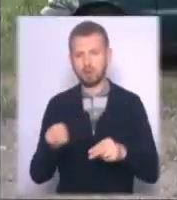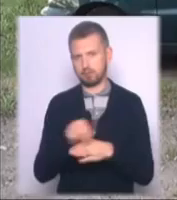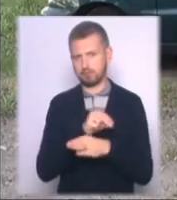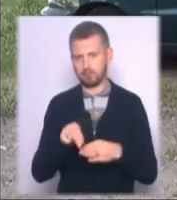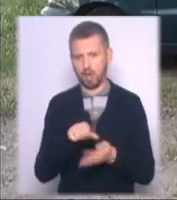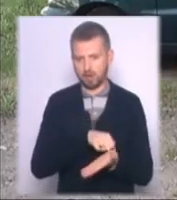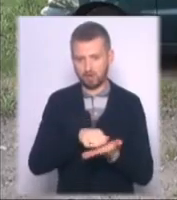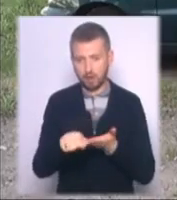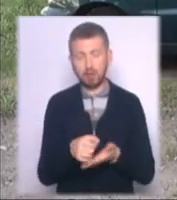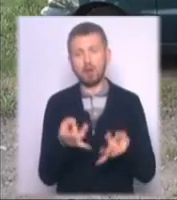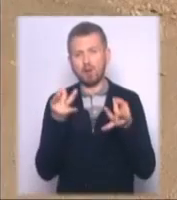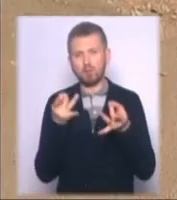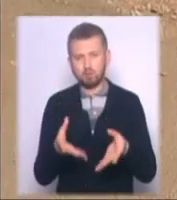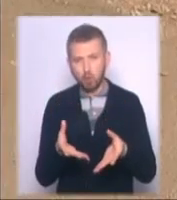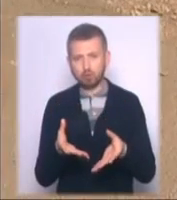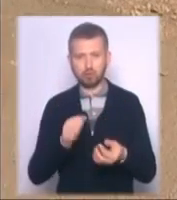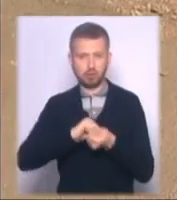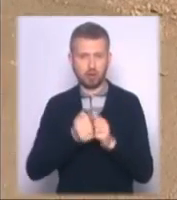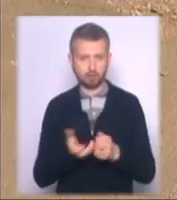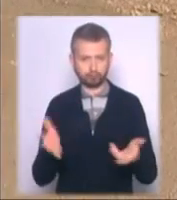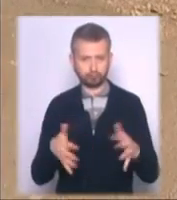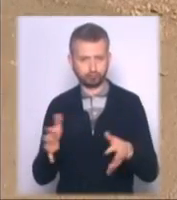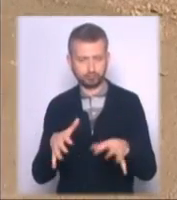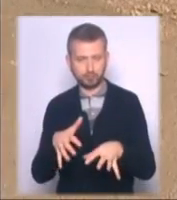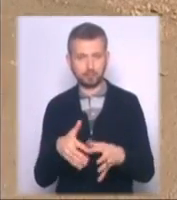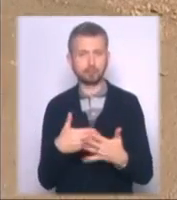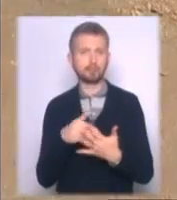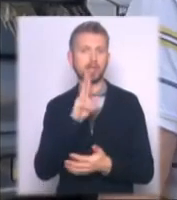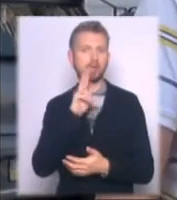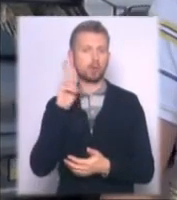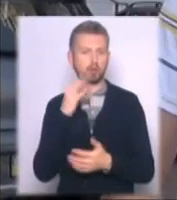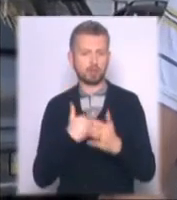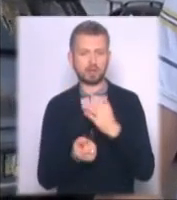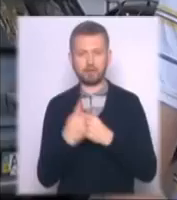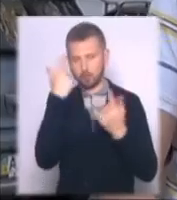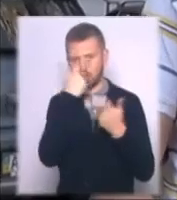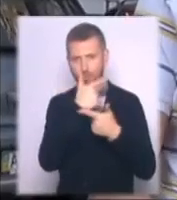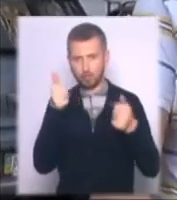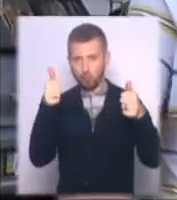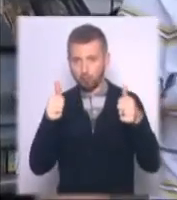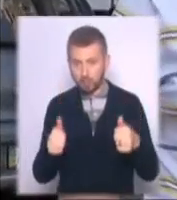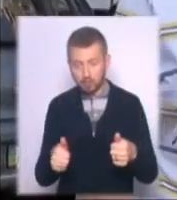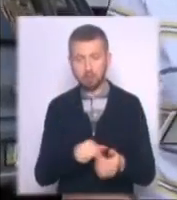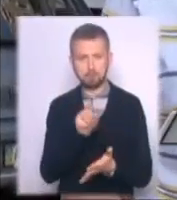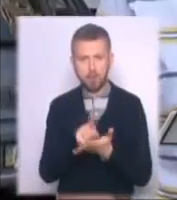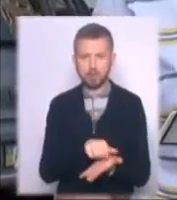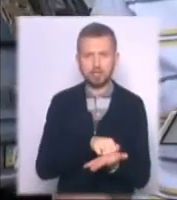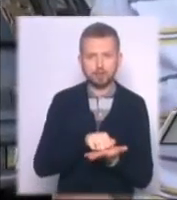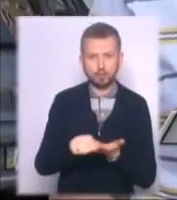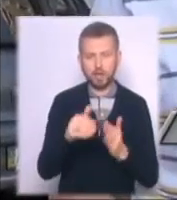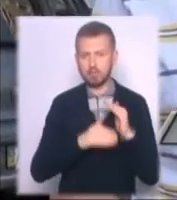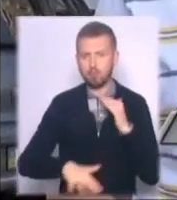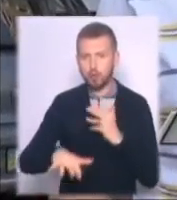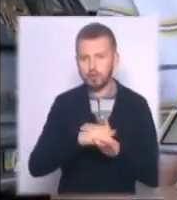однак просто засипали кілька ям щебенем. Роки два назад у нас з'явилось повідомлення, що нам мають заасфальтувати подвір'я.